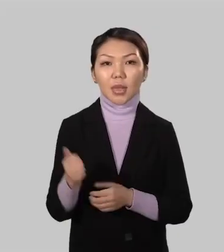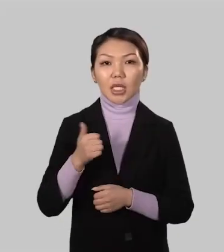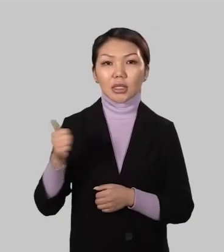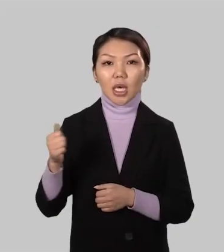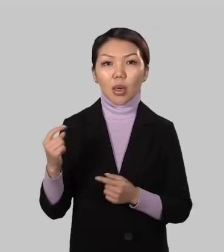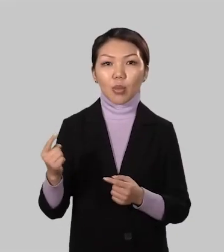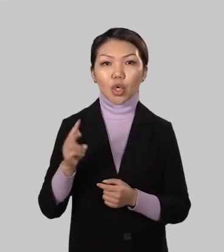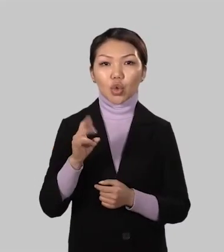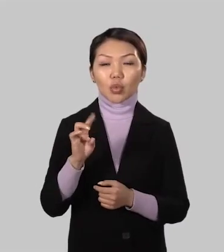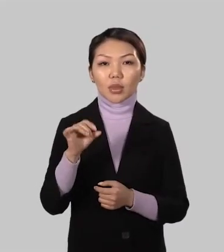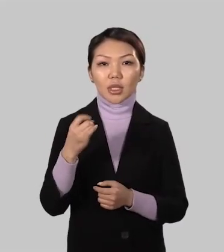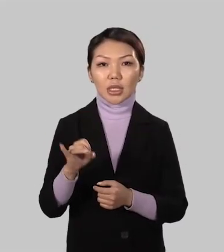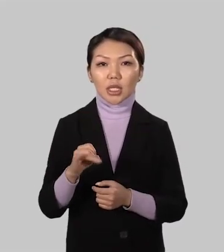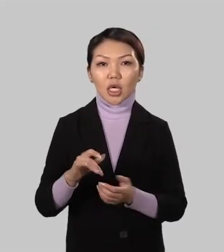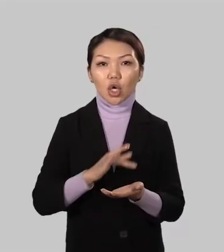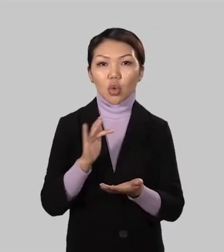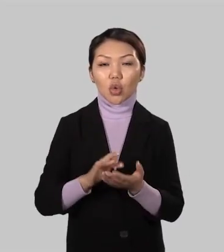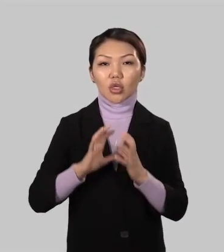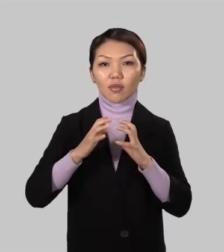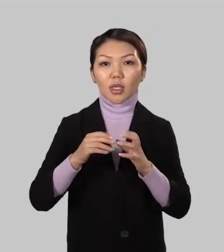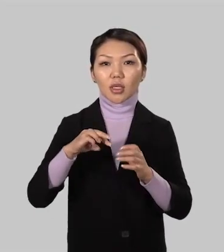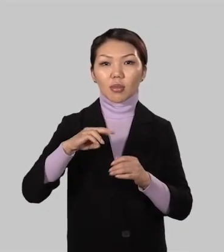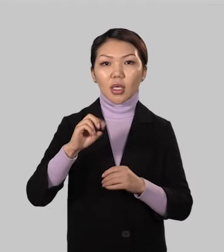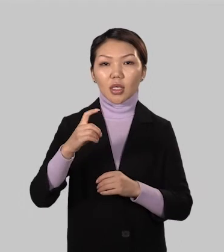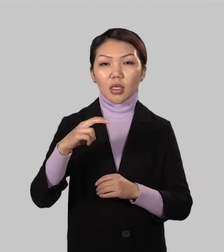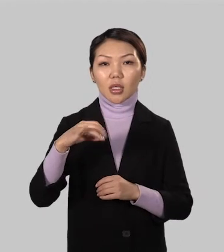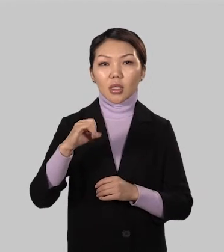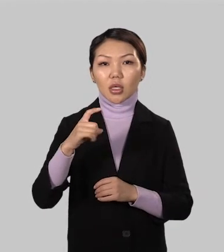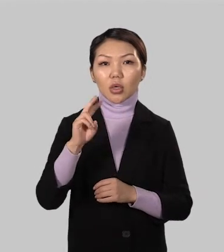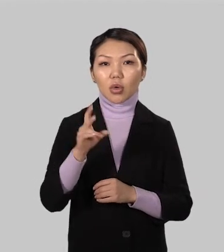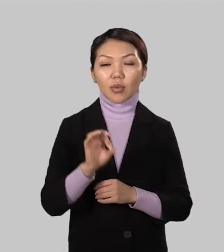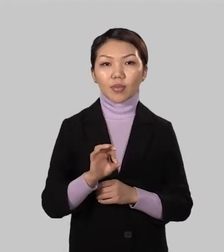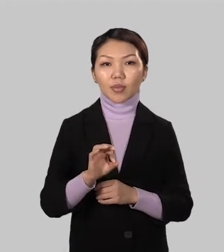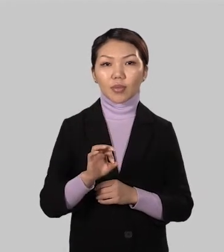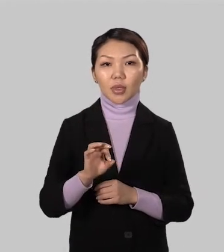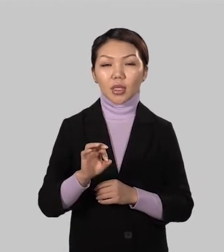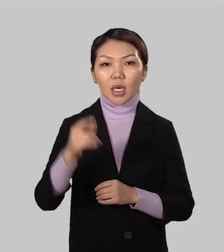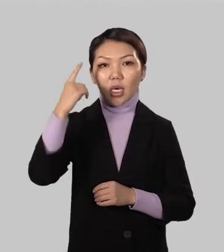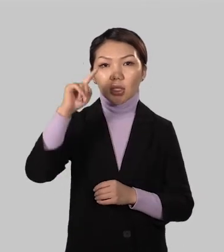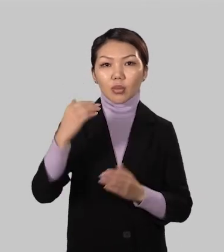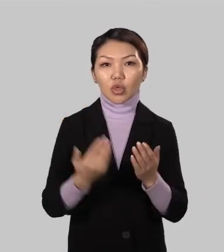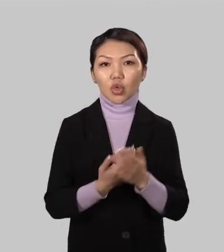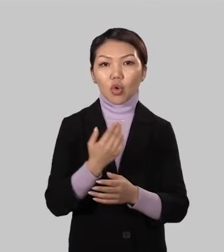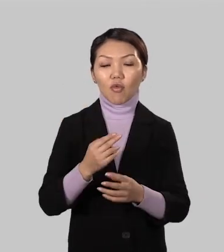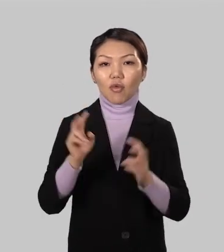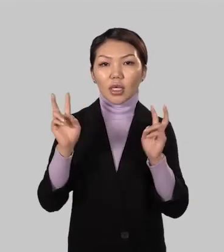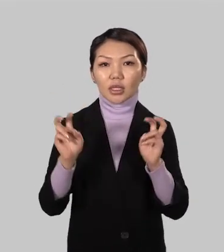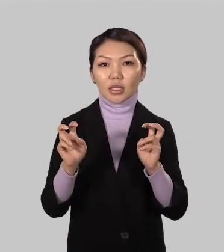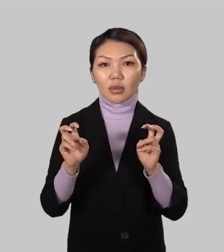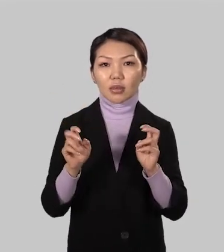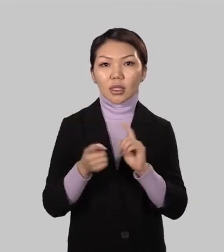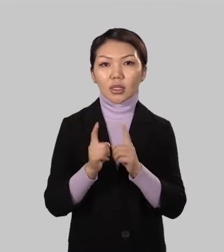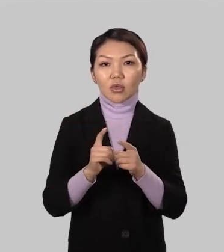самый крупный город в мире мехико разработка новой темы становится все